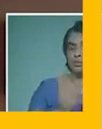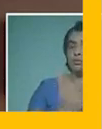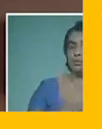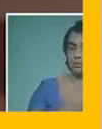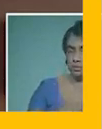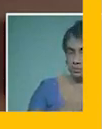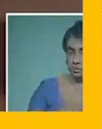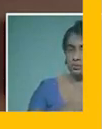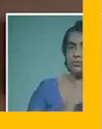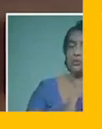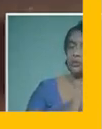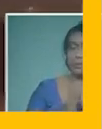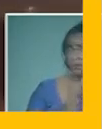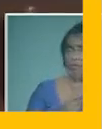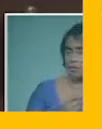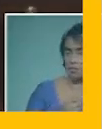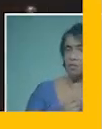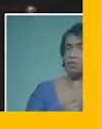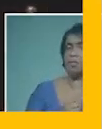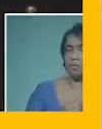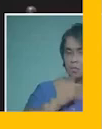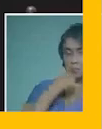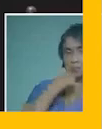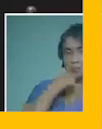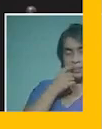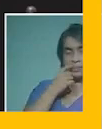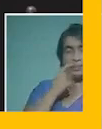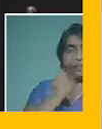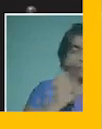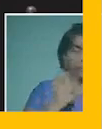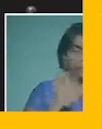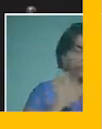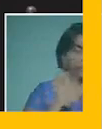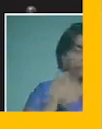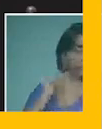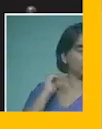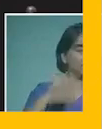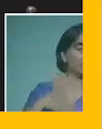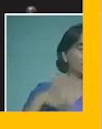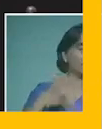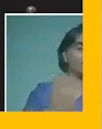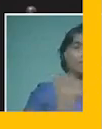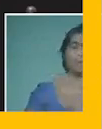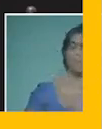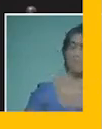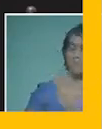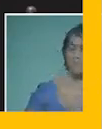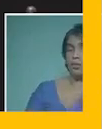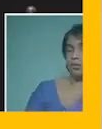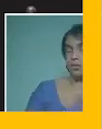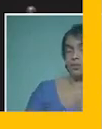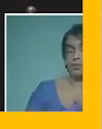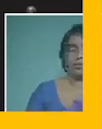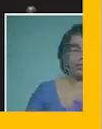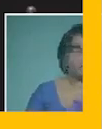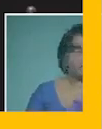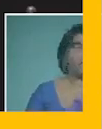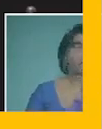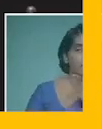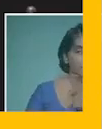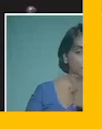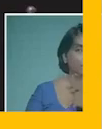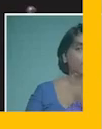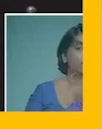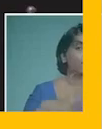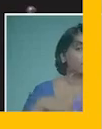ඉන්න කියලායි කියලා තිබුණේ. සෞඛ්‍ය කොහොම වෙතත් ආගමික කටයුතු බුද්ධ ශාසන හා සංස්කෘතික අමාත්‍යාංශ ගැන ඡන්දයක්